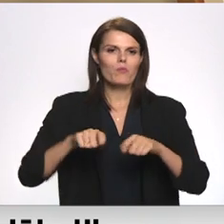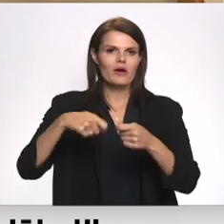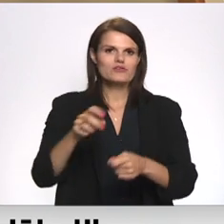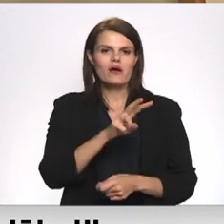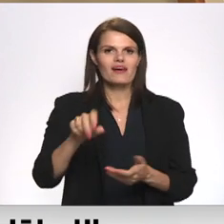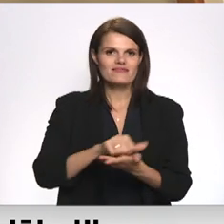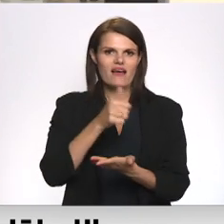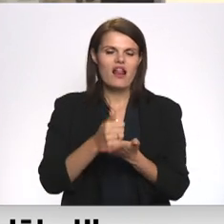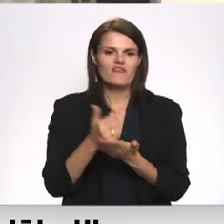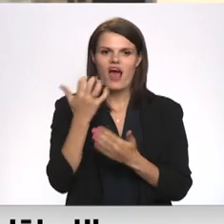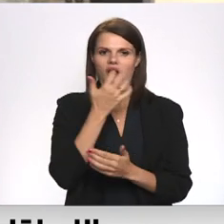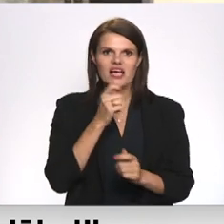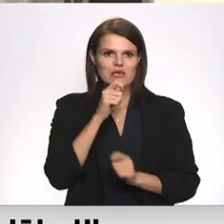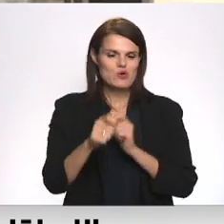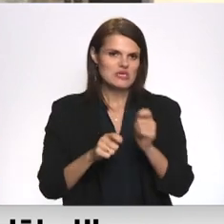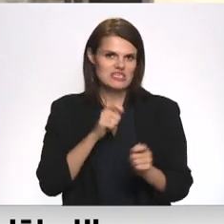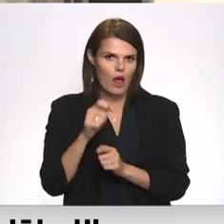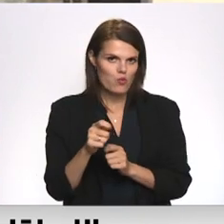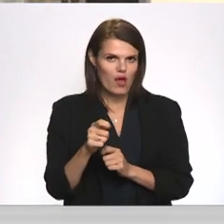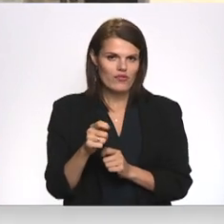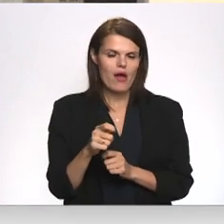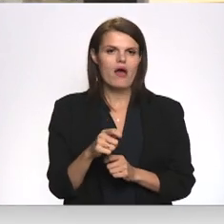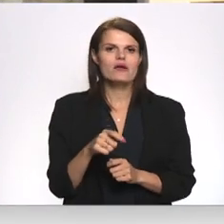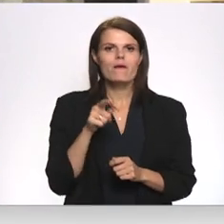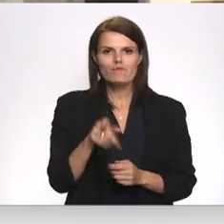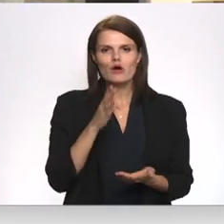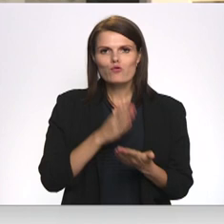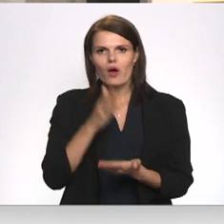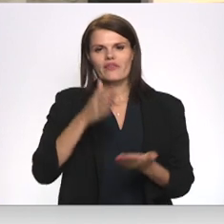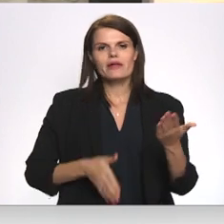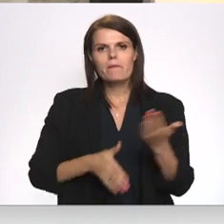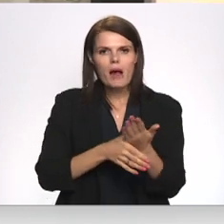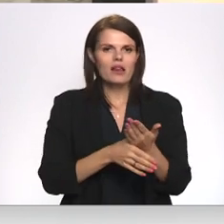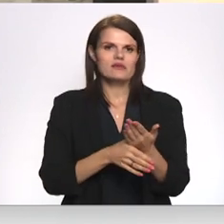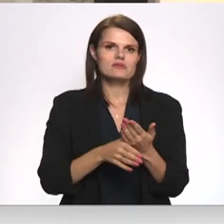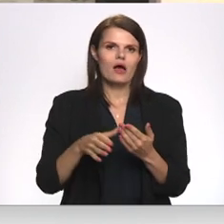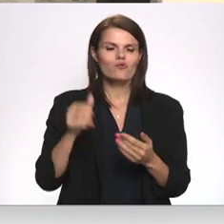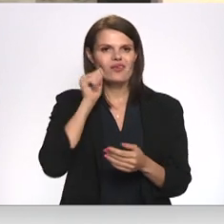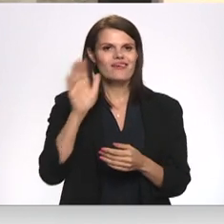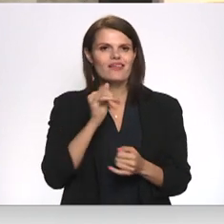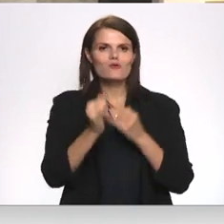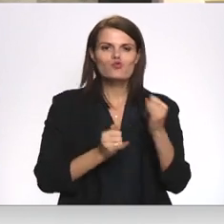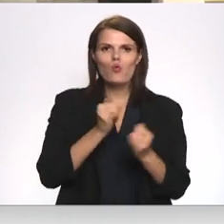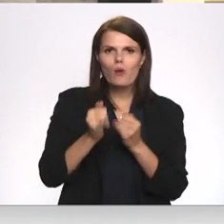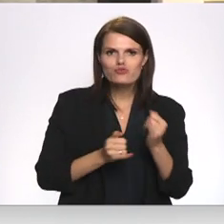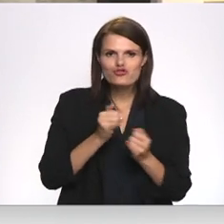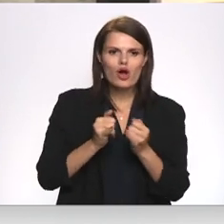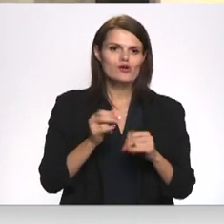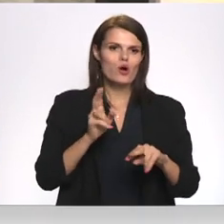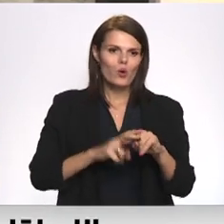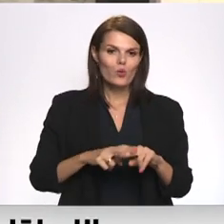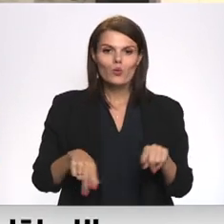ārzemju ziedotāji. Tas noteikti palīdzētu gan uzturēšanas ziņā, gan arī, es domāju,